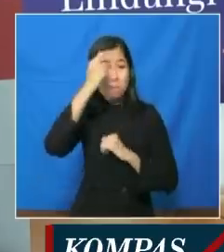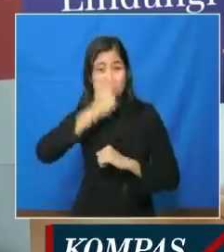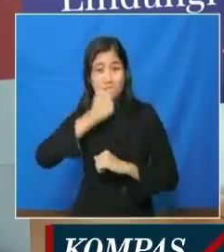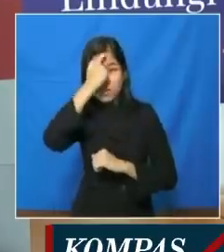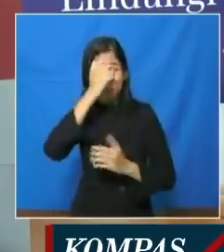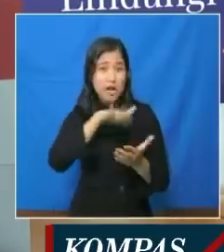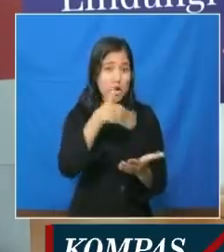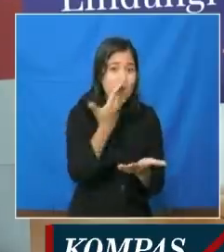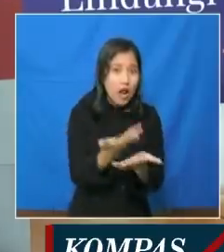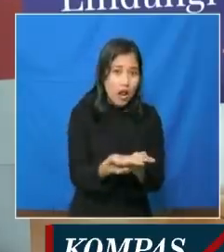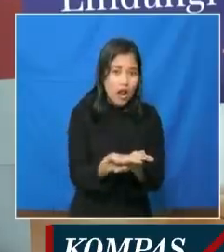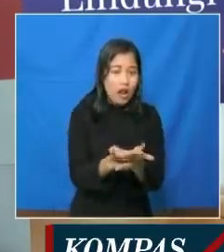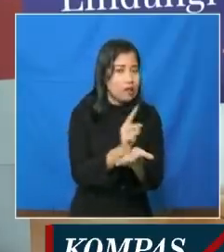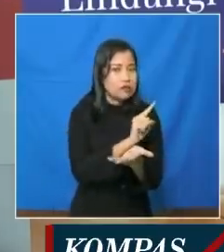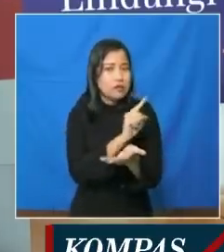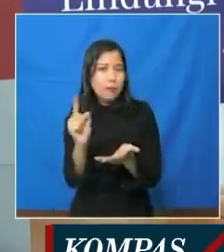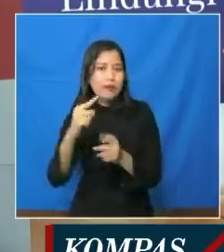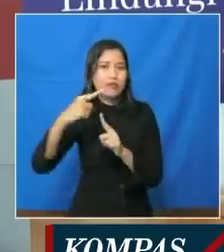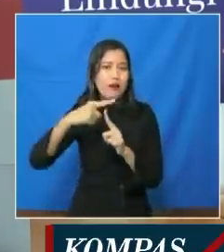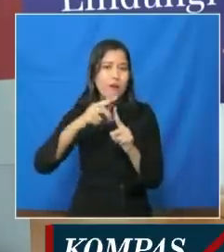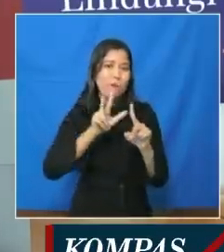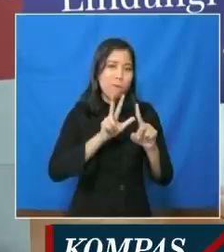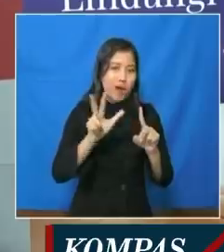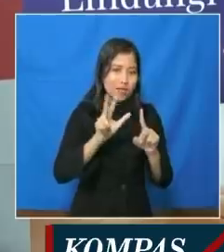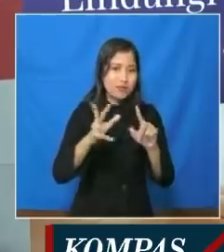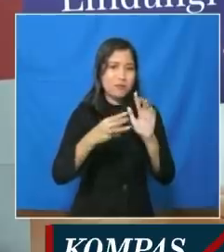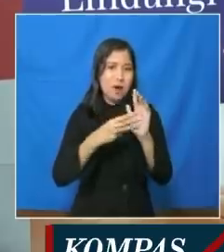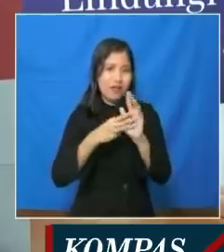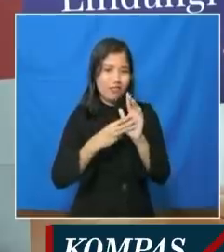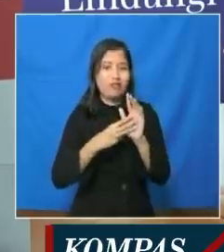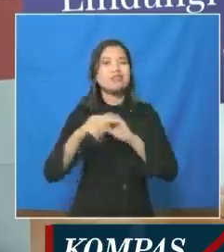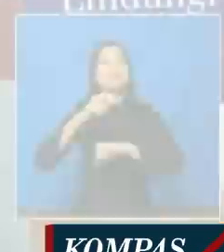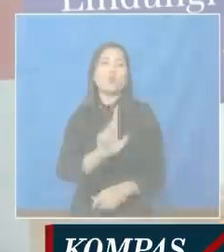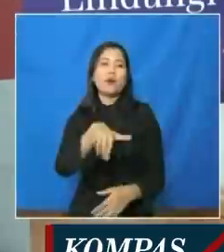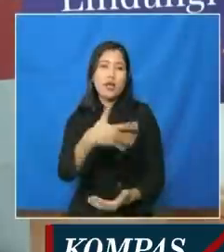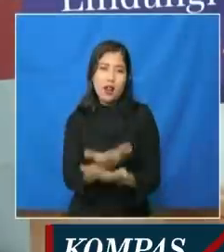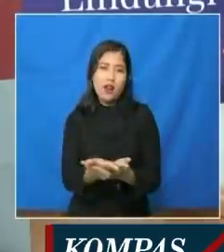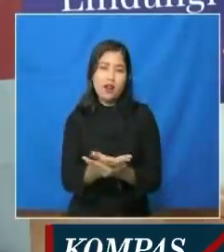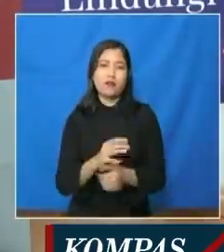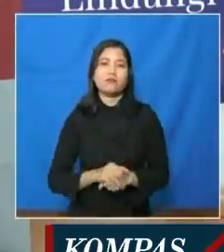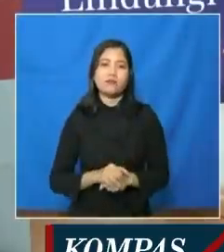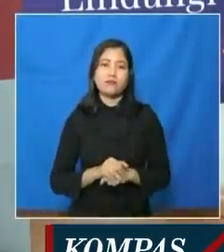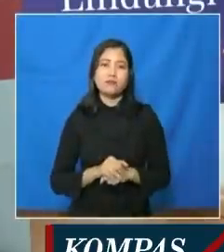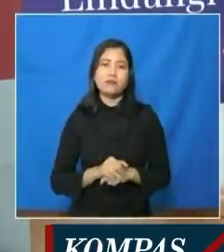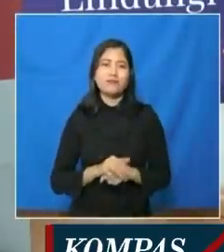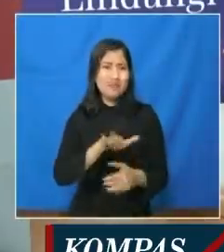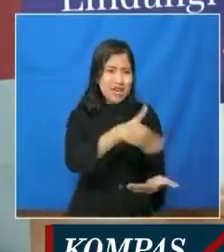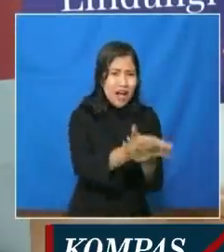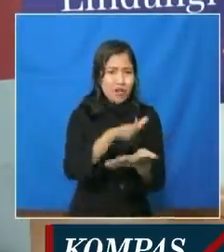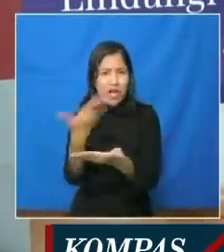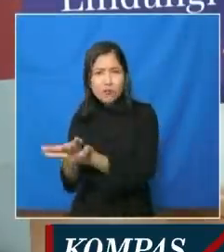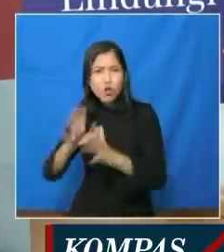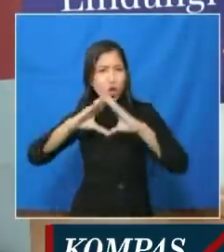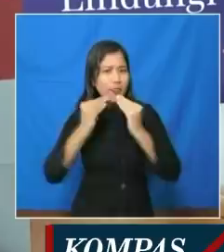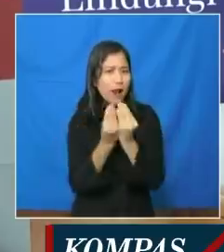sampai dengan tanggal 18 Mar 12.00 sebagai berikut pun singkat total kasus yang meninggal